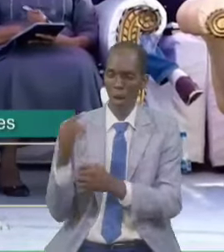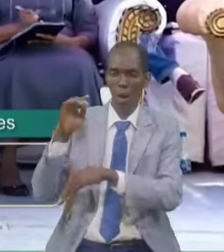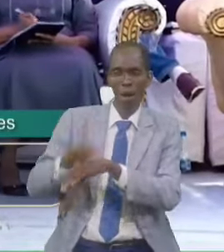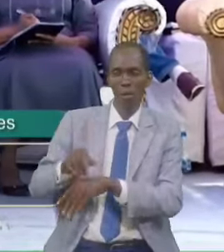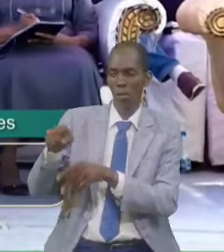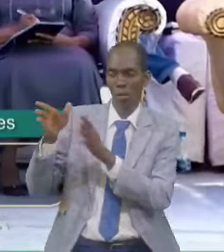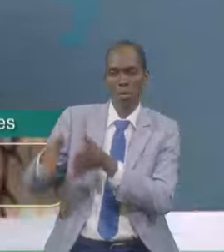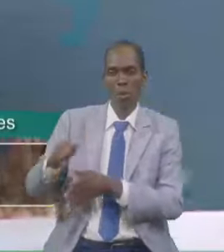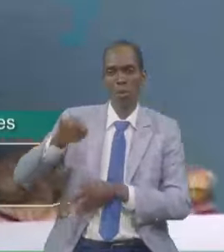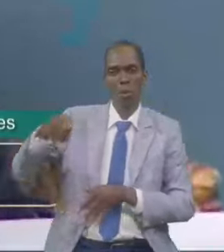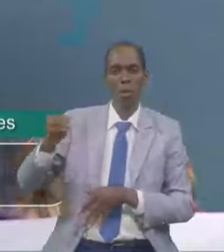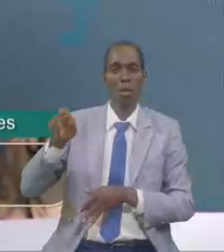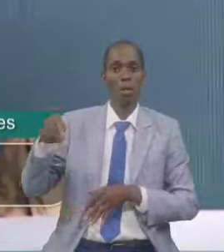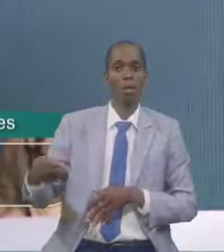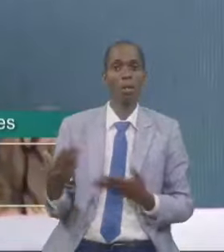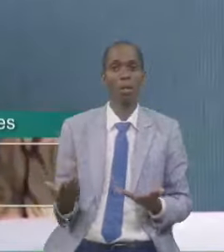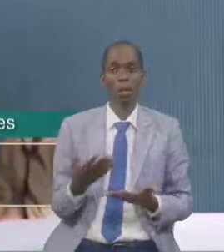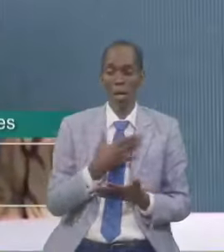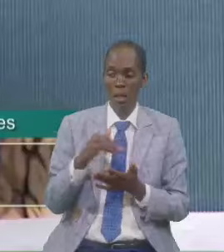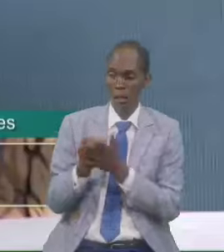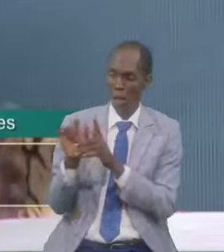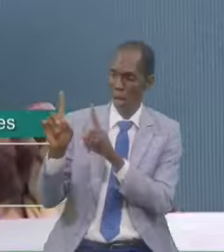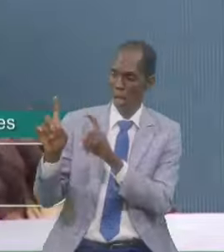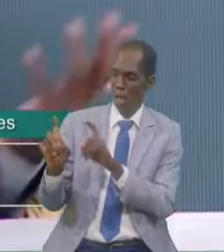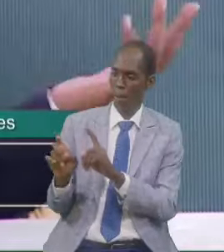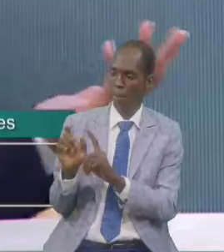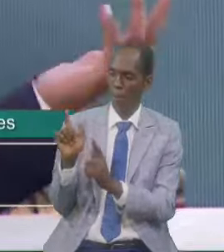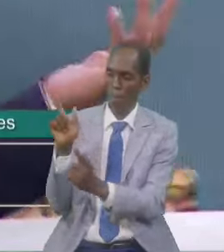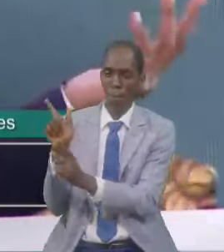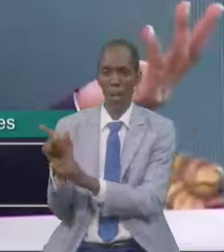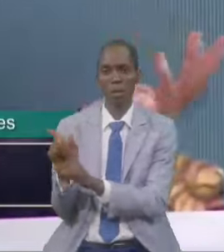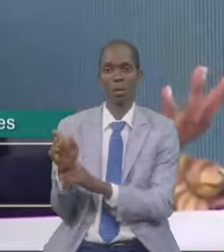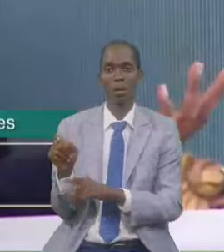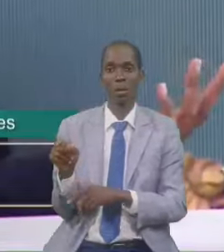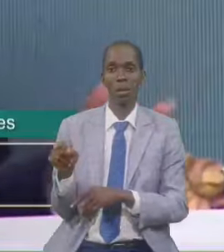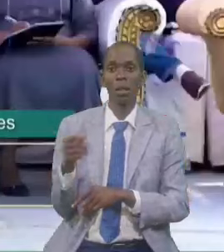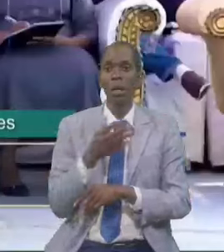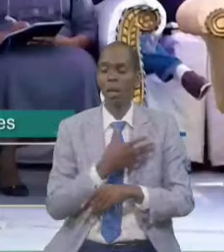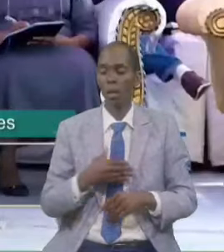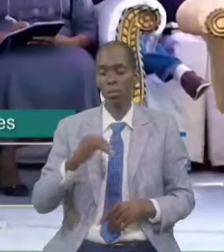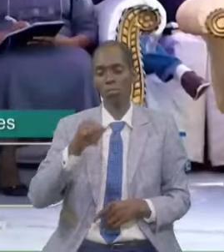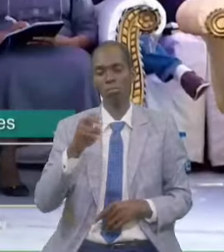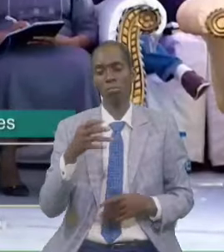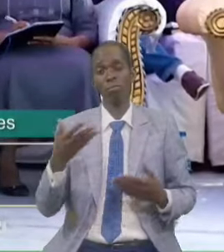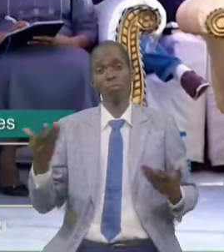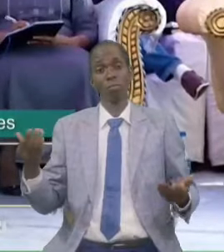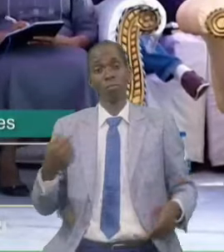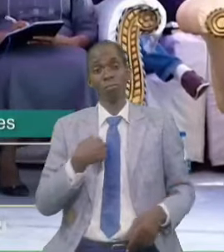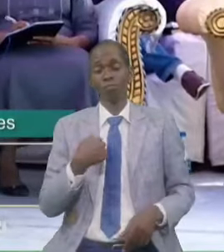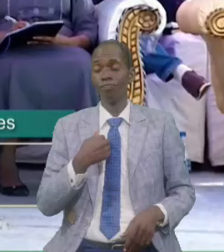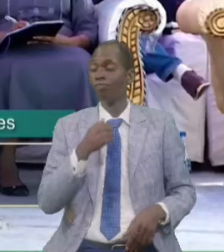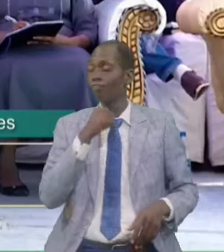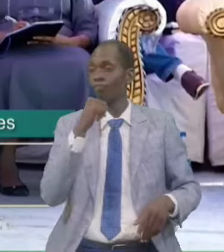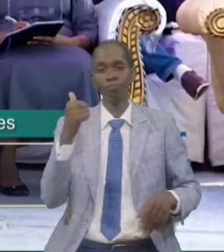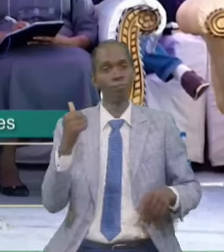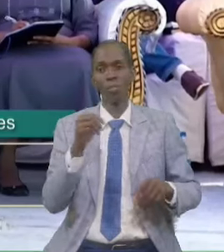ఉన్నాయి. The tests came to him. అతని యొద్దకు వచ్చిన పరీక్షలు. People have said, I'm not a hero. అయ్యో నేను ఒక హీరో కాదు అనుకుని